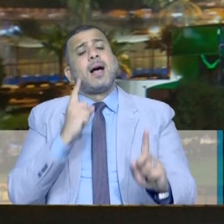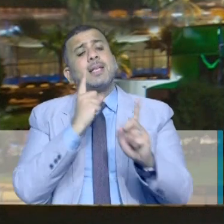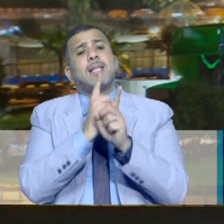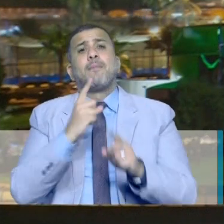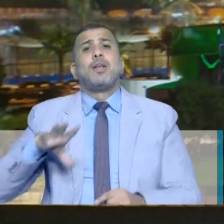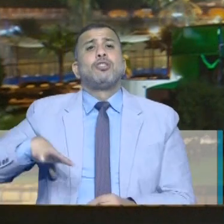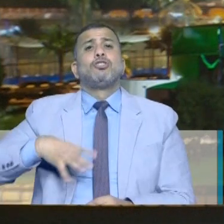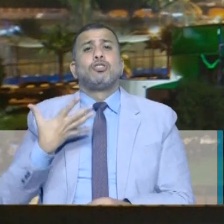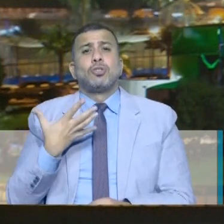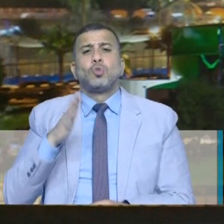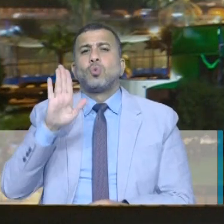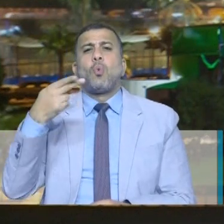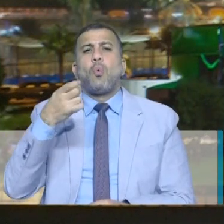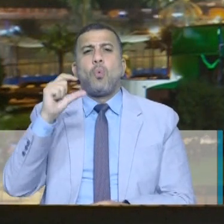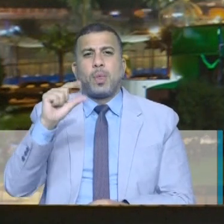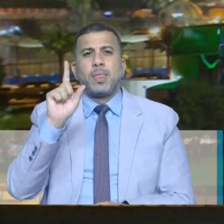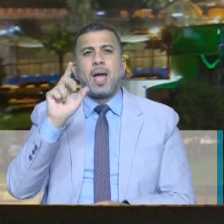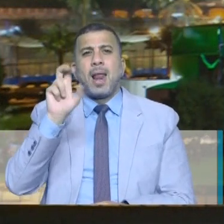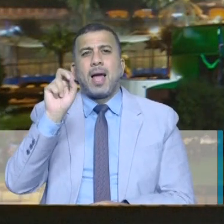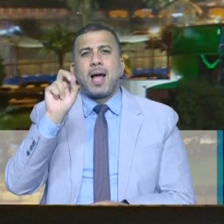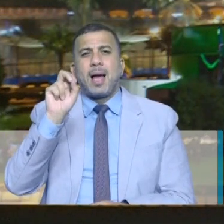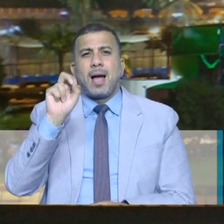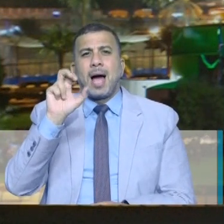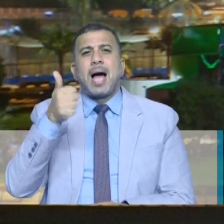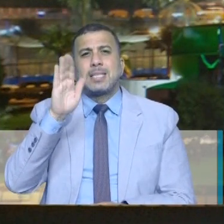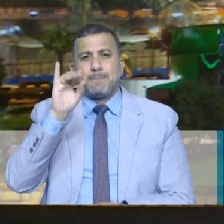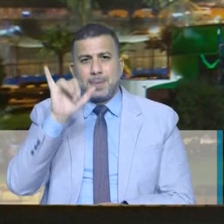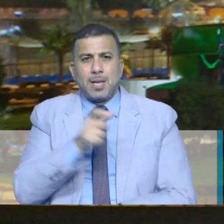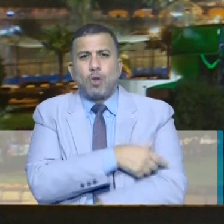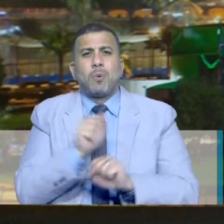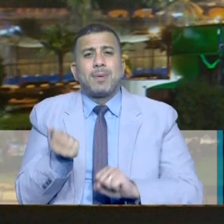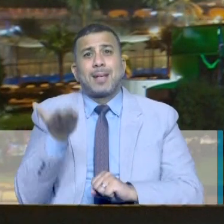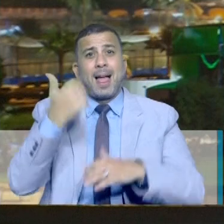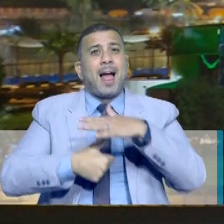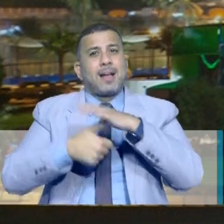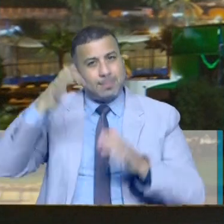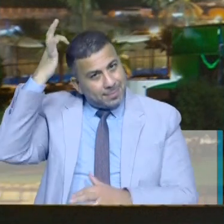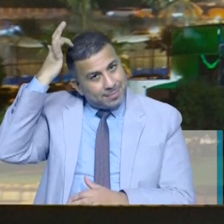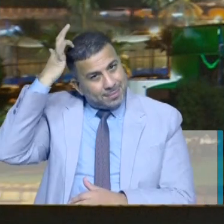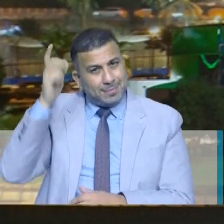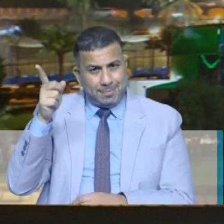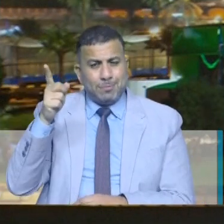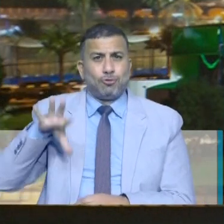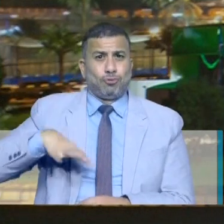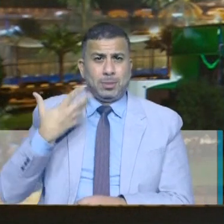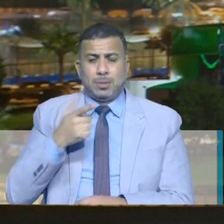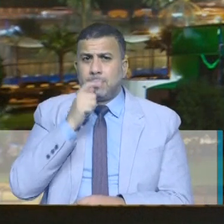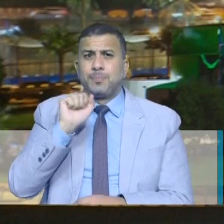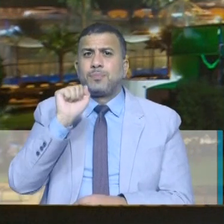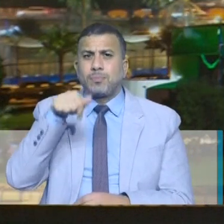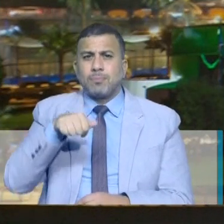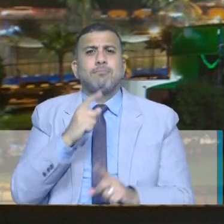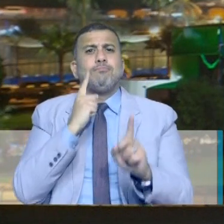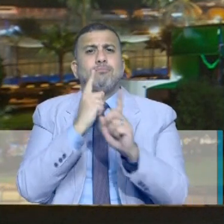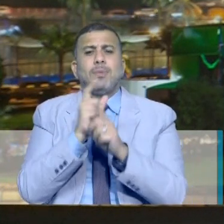استقبل صاحب السمو الشيخ سعود بن صقر القاسمي عضو المجلس الاعلى حاكم راس الخيمه في قصر سموه بمدينه صقر بن